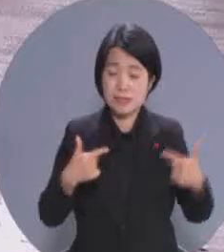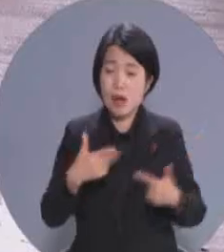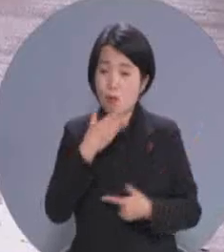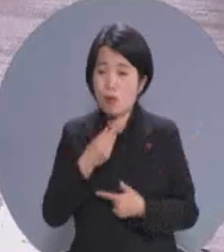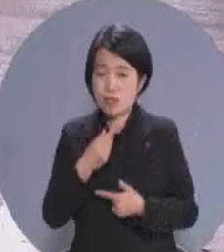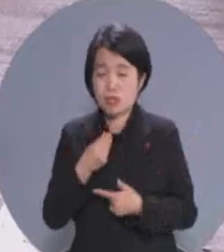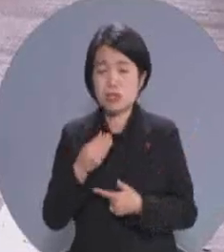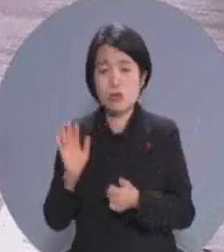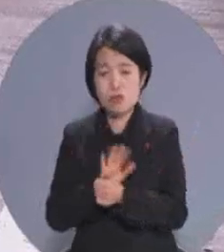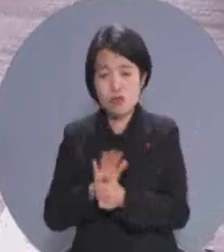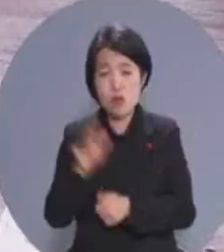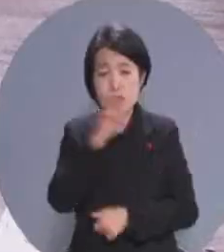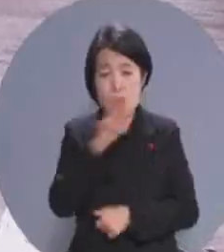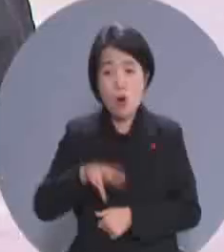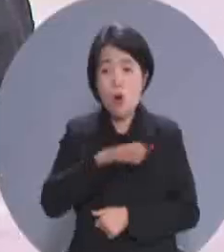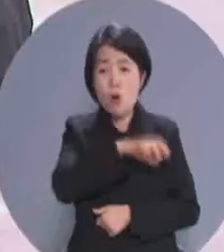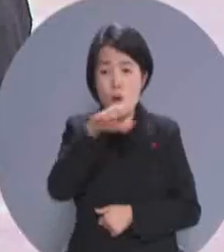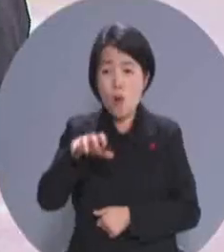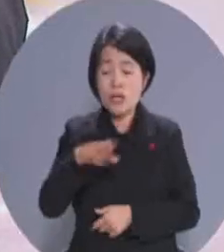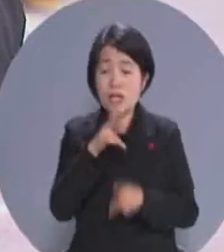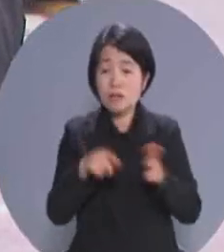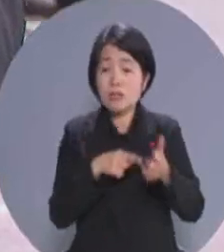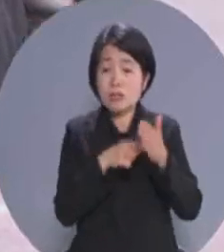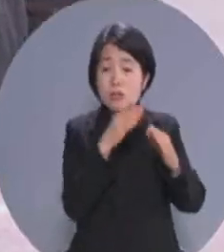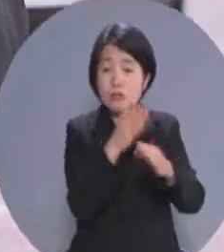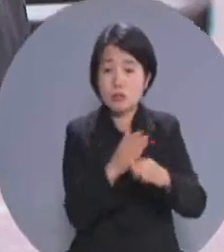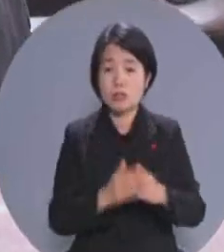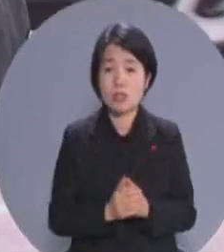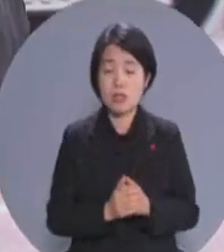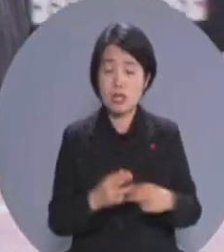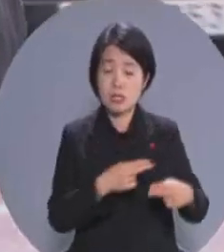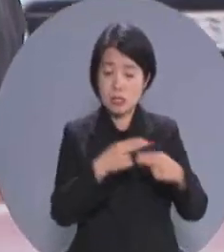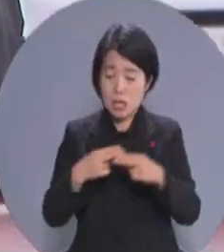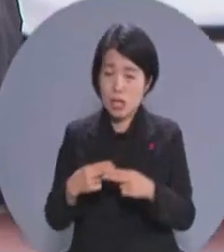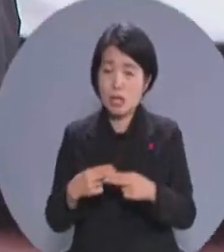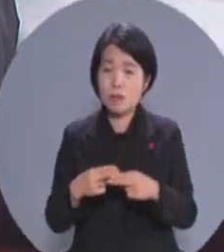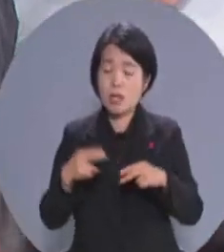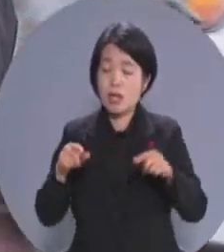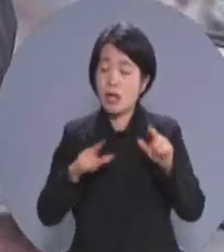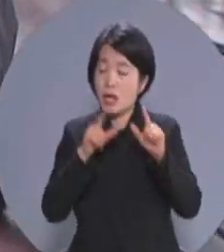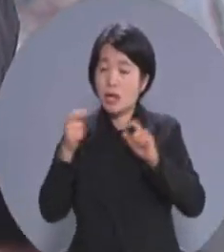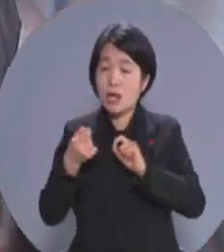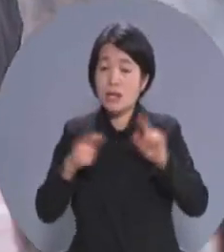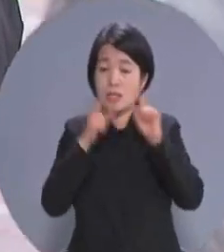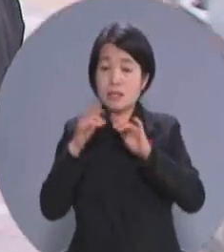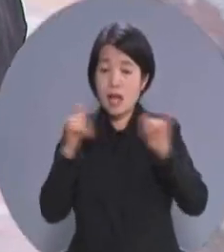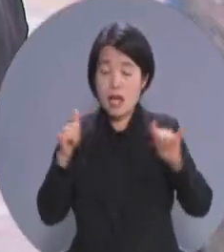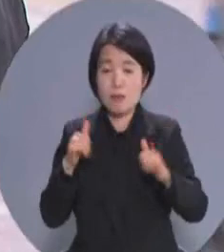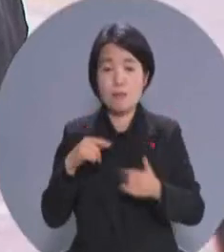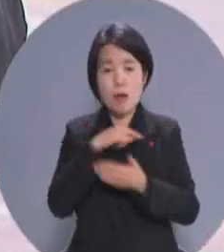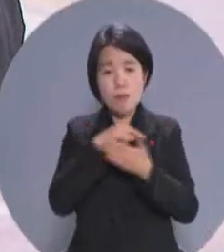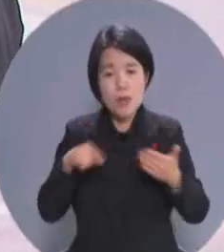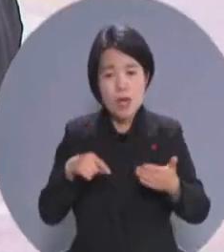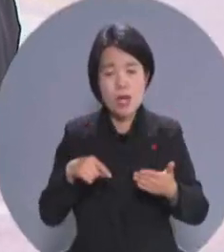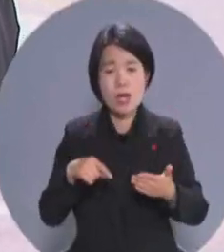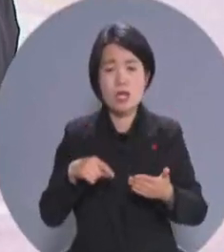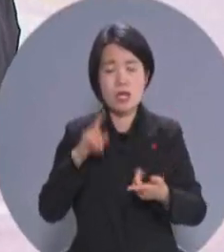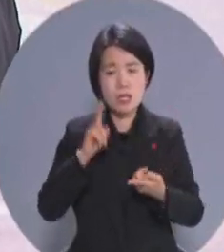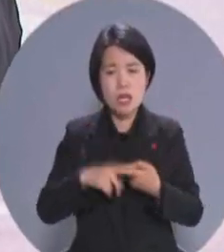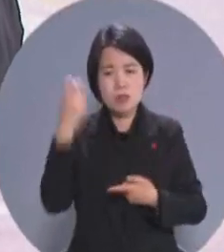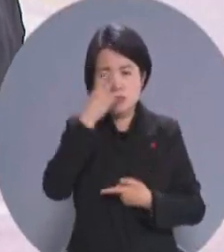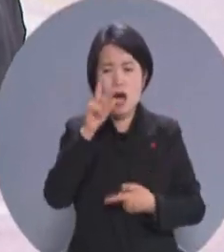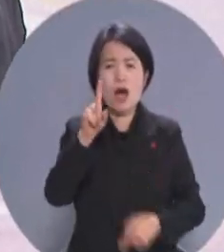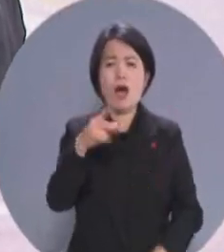사업을 전국에서 시행하고 있지만 댐이 주민 건강과 농작물에 어떤 피해를 주는지에 관한 조사는 제대로